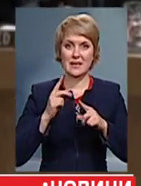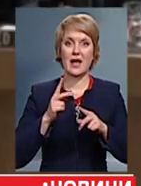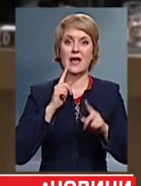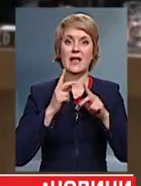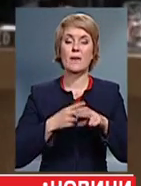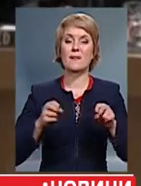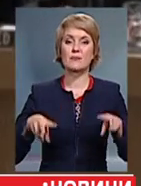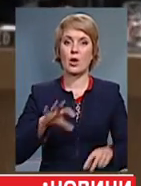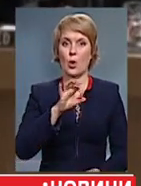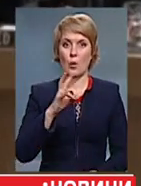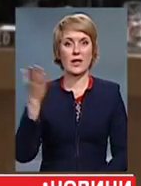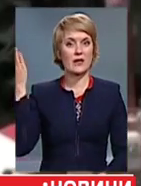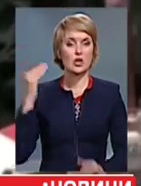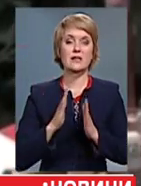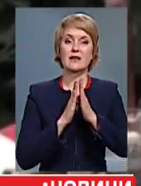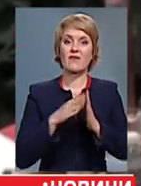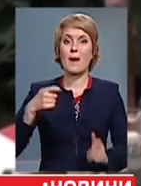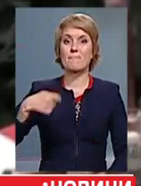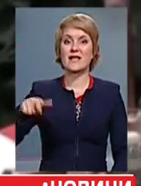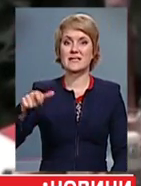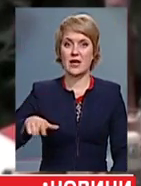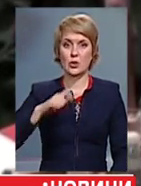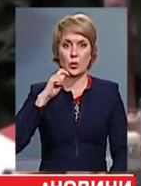раніше закликав президент України Петро Порошенко. Через